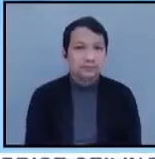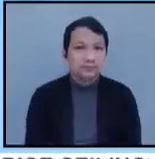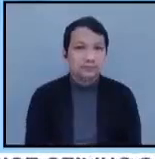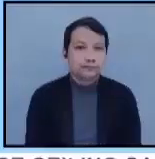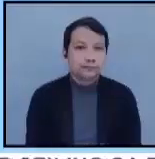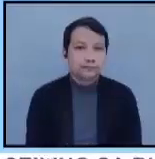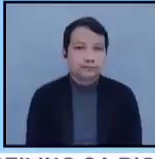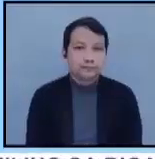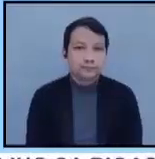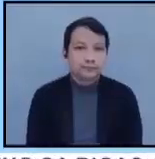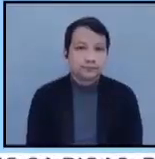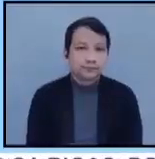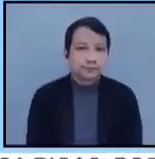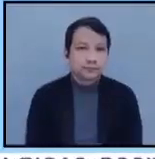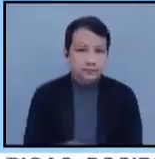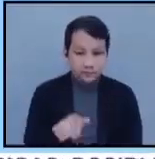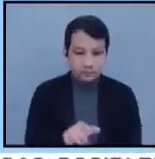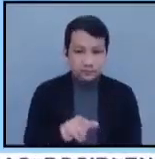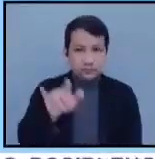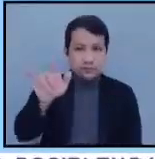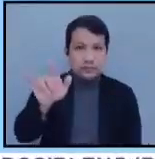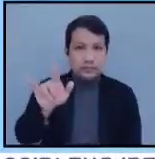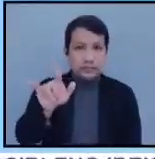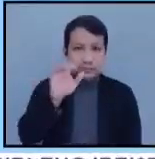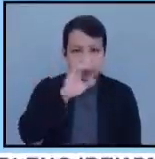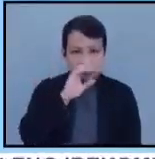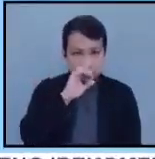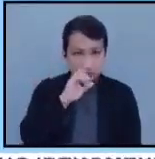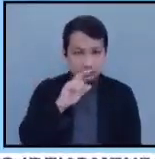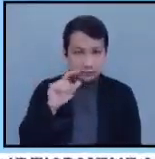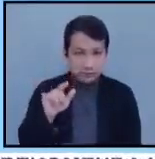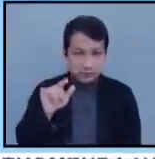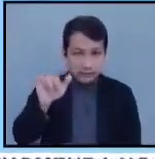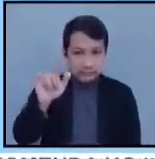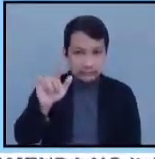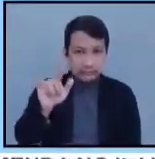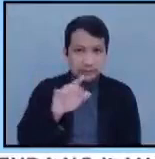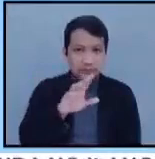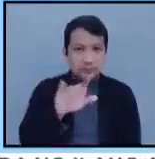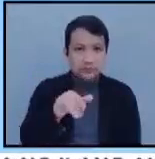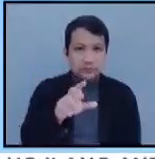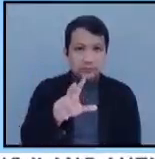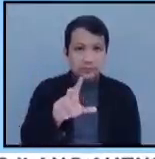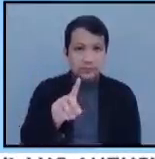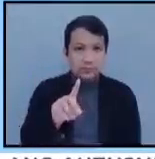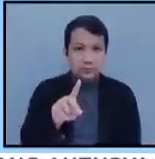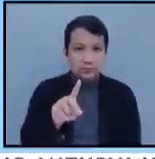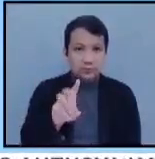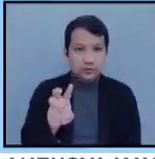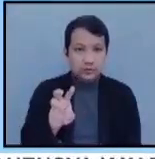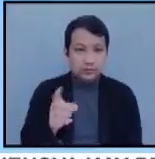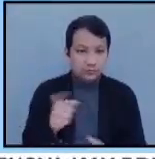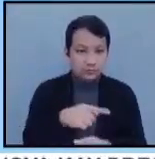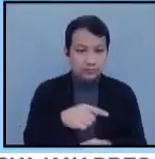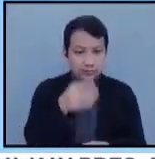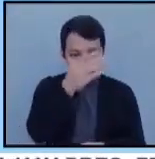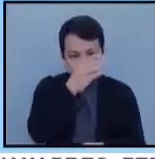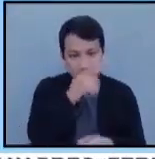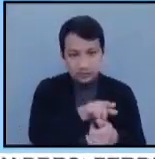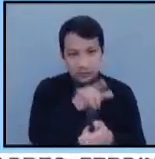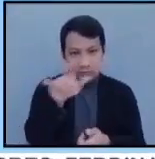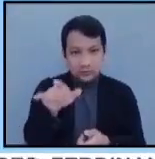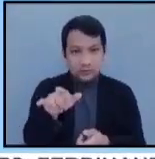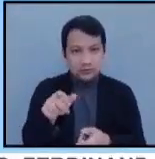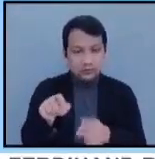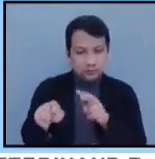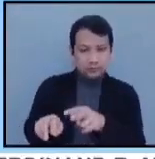Pa-take-off na sana pa Maynila ang Cebu Pacific Airlines 5J326 mula Bicol International Airport nang makita ng isang airline